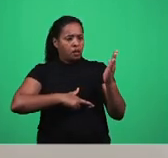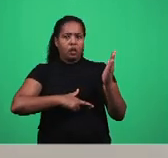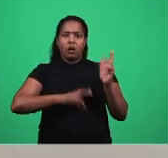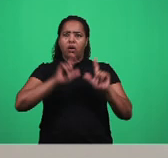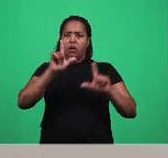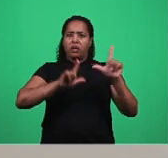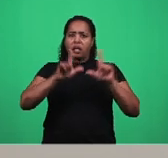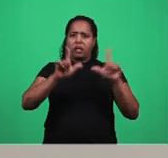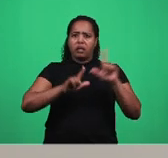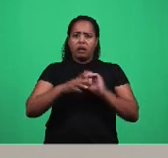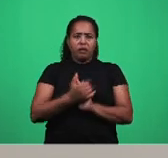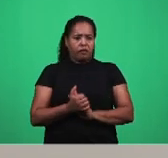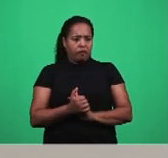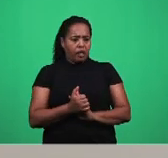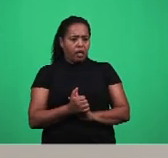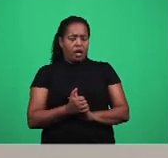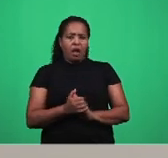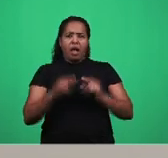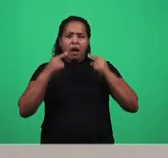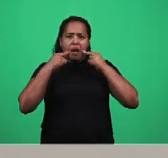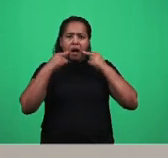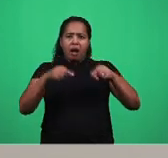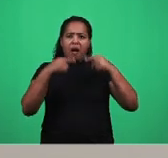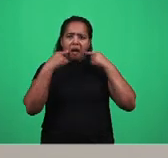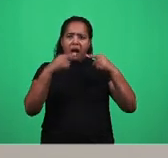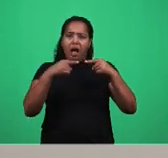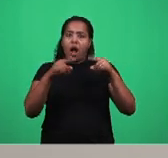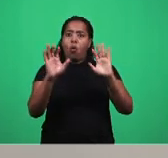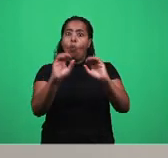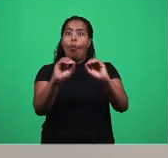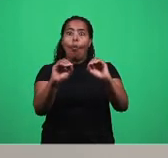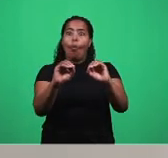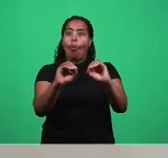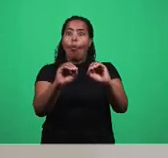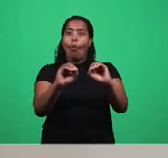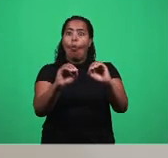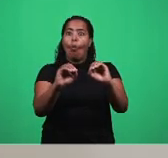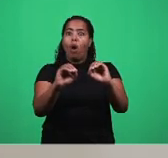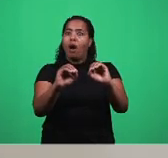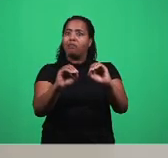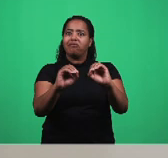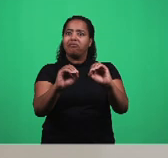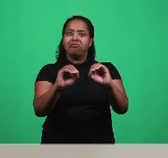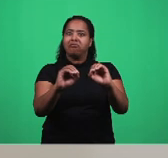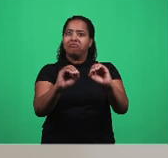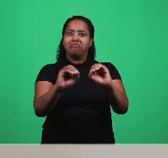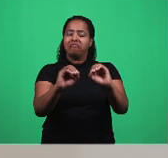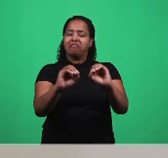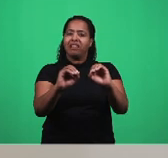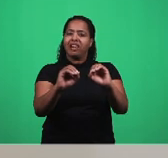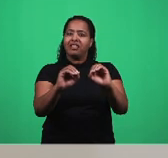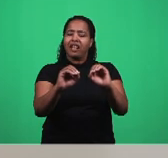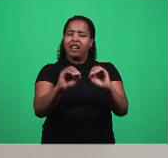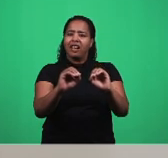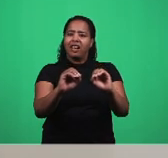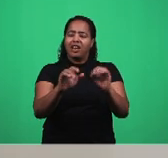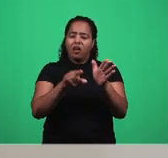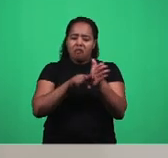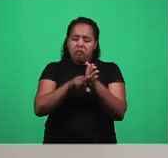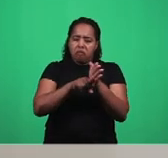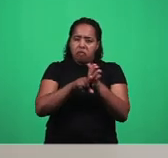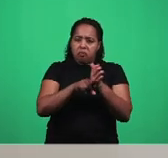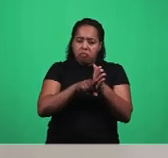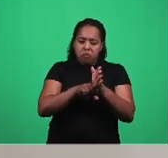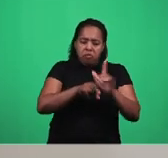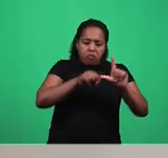aucune réclamation. C'est intéressant parce que on a fait une enquête ici parmi nous et on a eu des